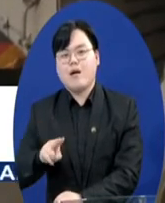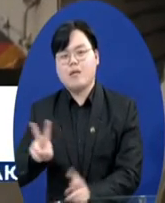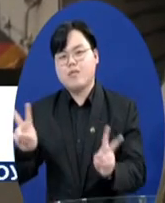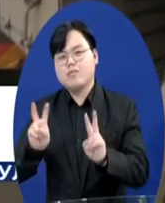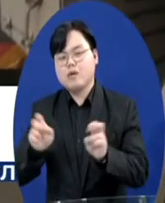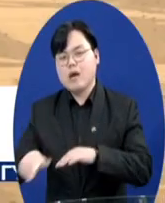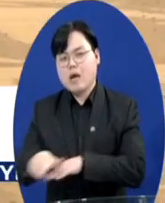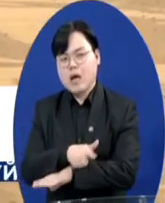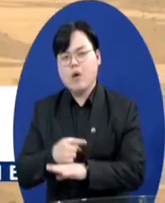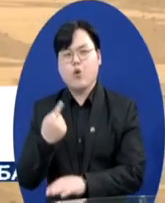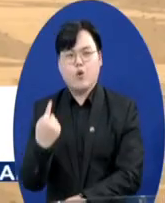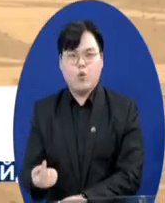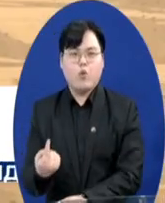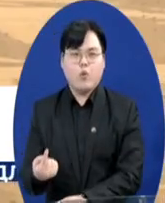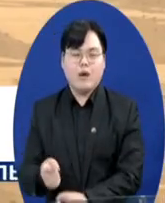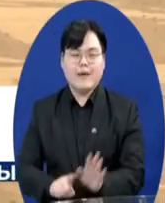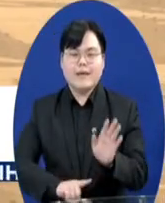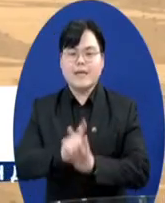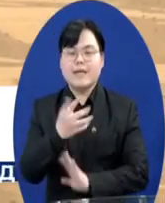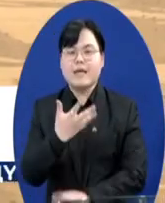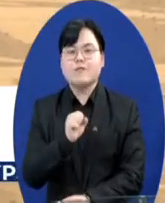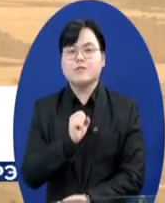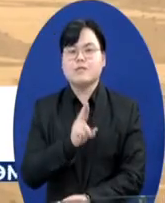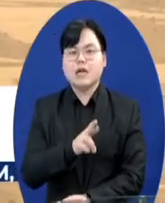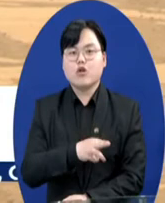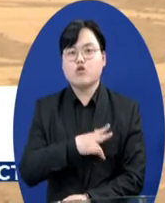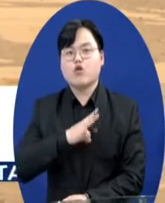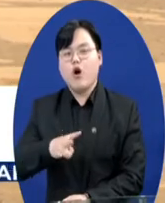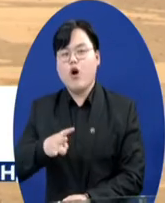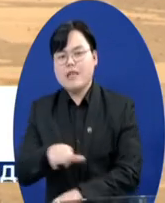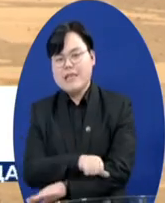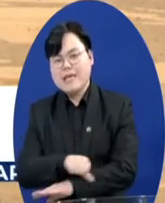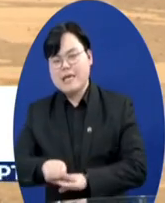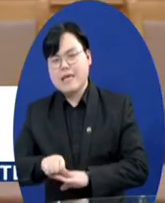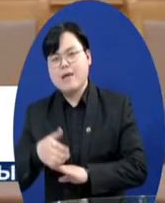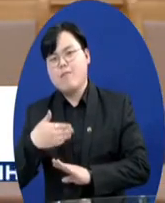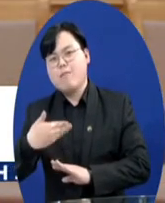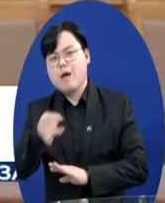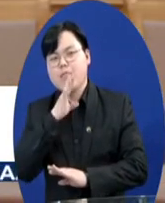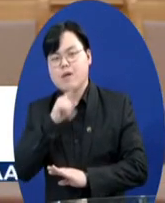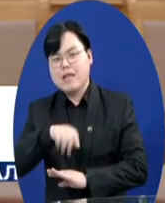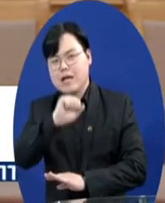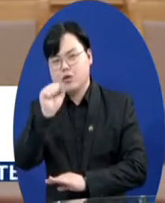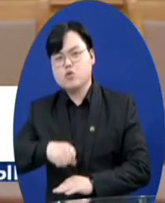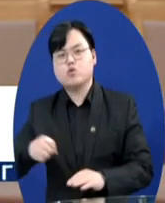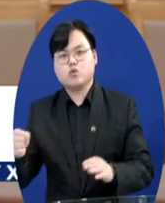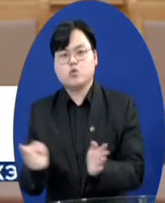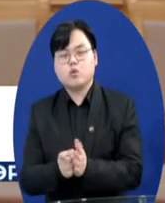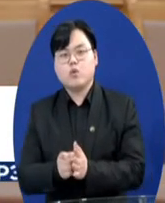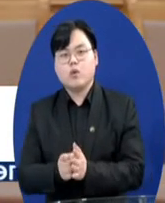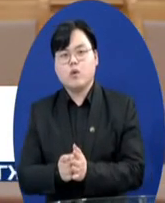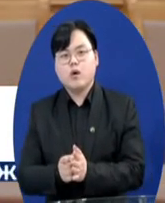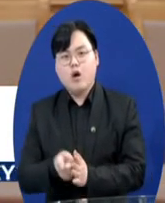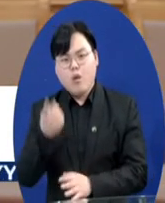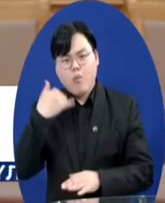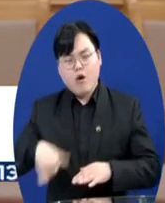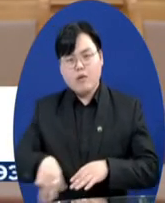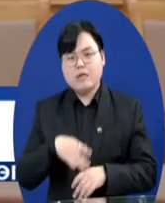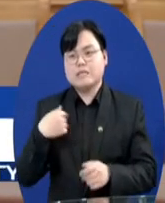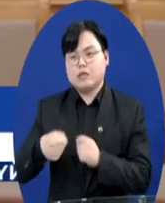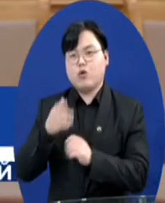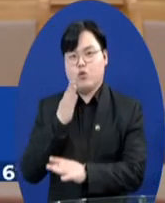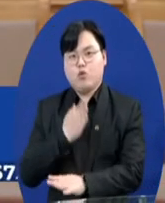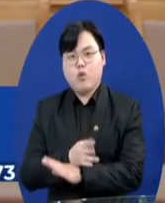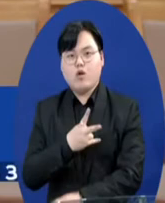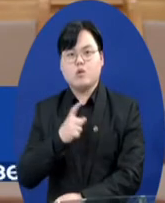байна. Эхний удаа 5 сая орчим тонн нүүрсийг хилээр гаргах асуудал чухал байна. Тэгэхээр энэ зарагдсан нүүрсийг бид нар